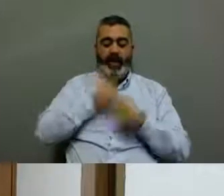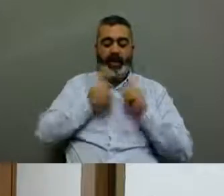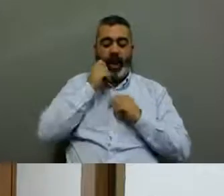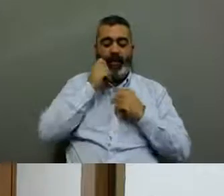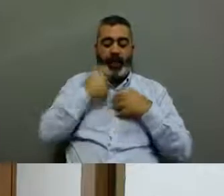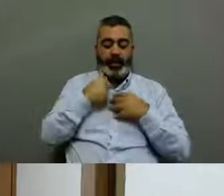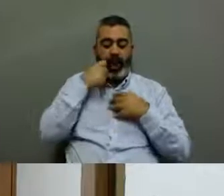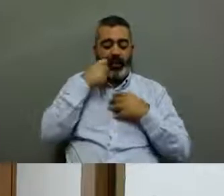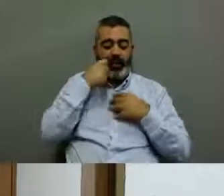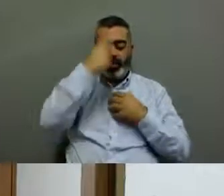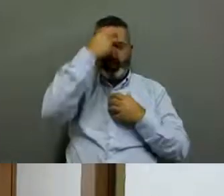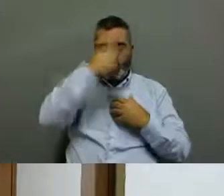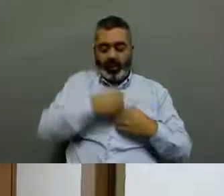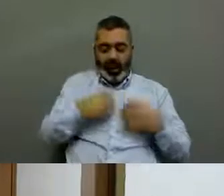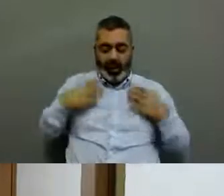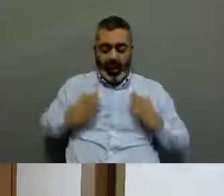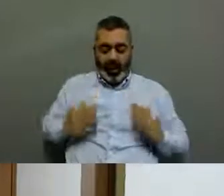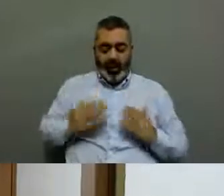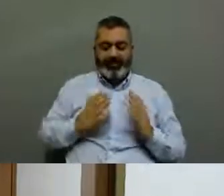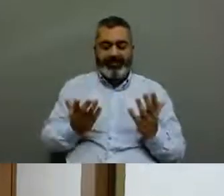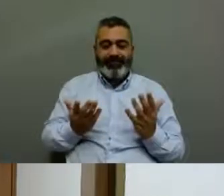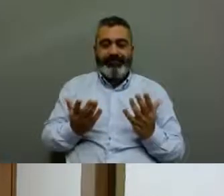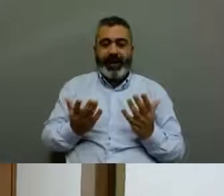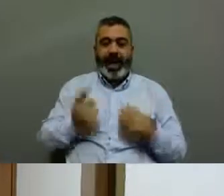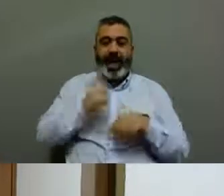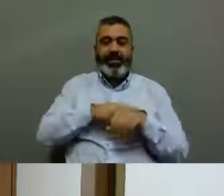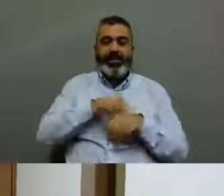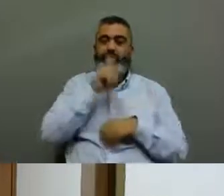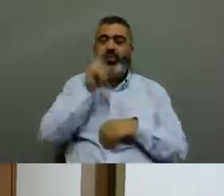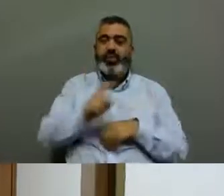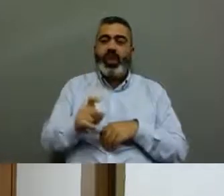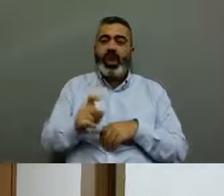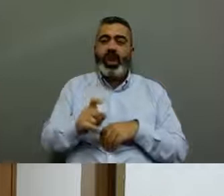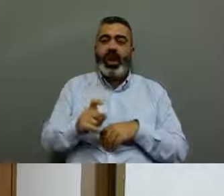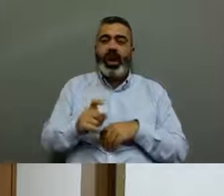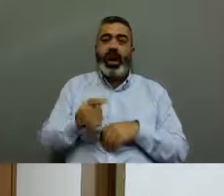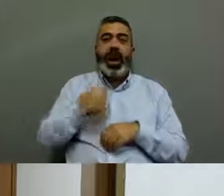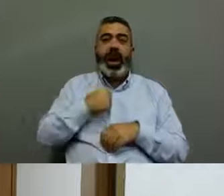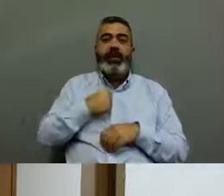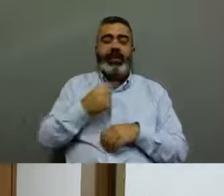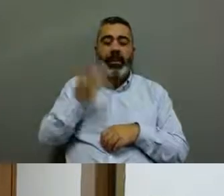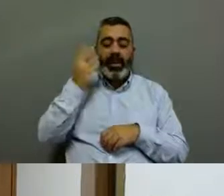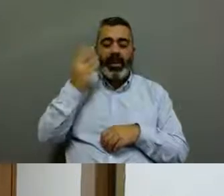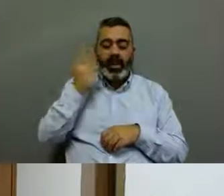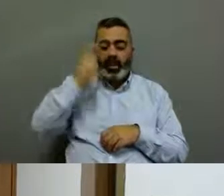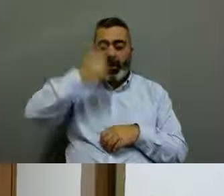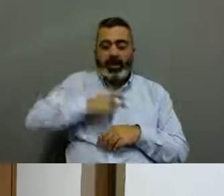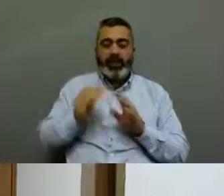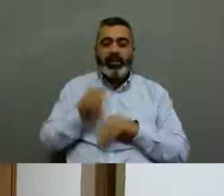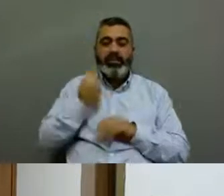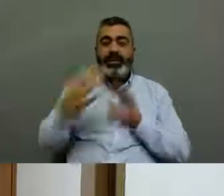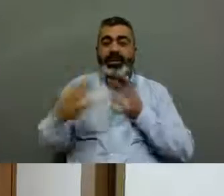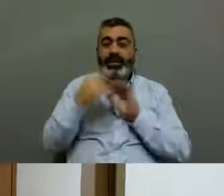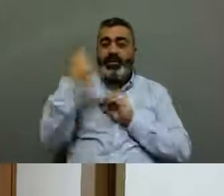να δώσουμε έναν πάγιο ορισμό, ενώ καθ' όλη τη διάρκεια της ζωής μας μαθαίνουμε να προσδιοριζόμαστε και να αυτοπροσδιοριζόμαστε μέσα από τους